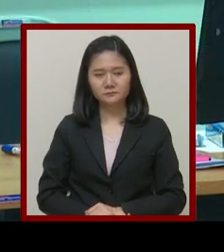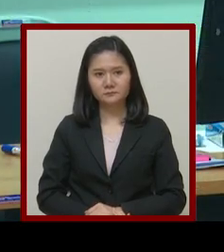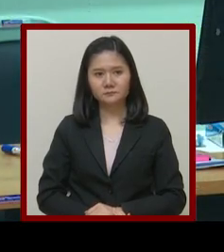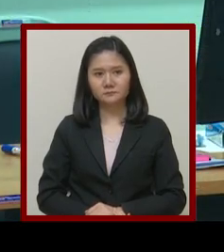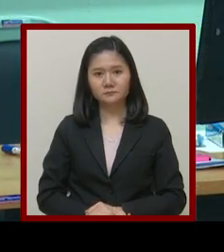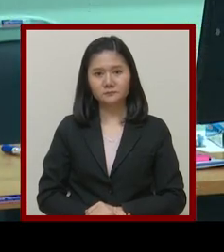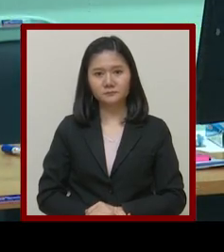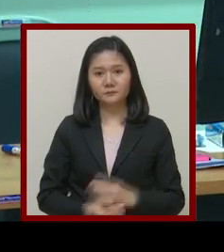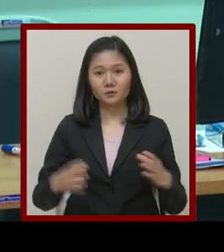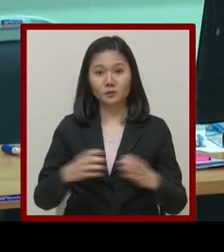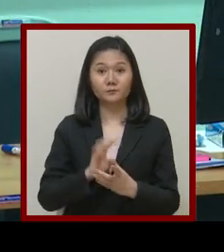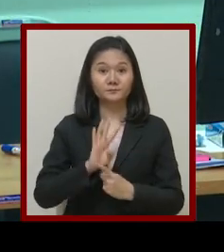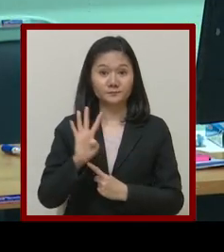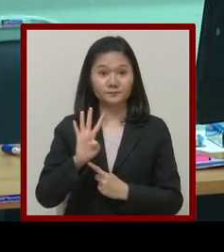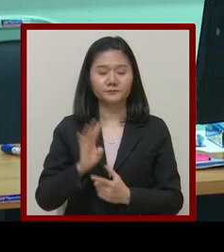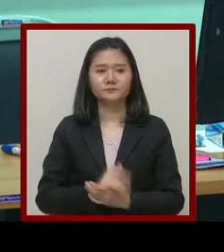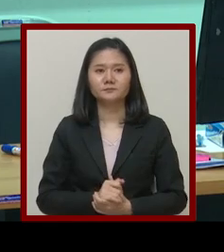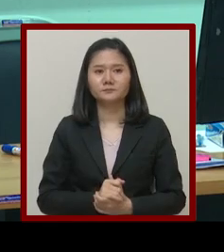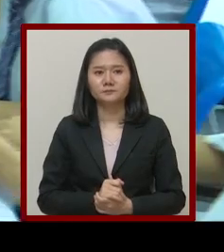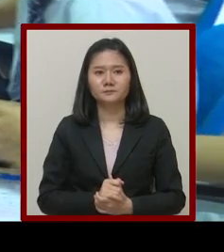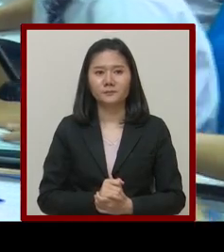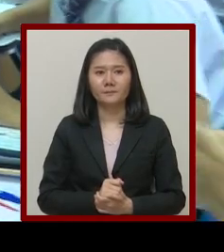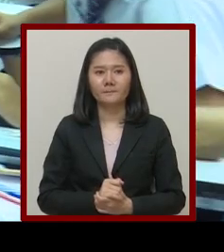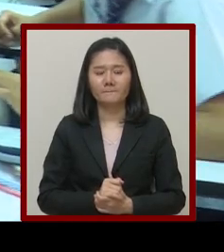ต่อไปกลุ่มที่4เชิญเลยค่ะ